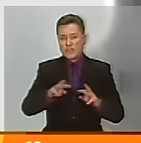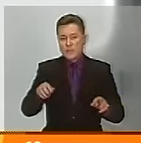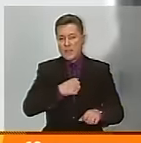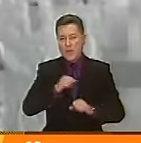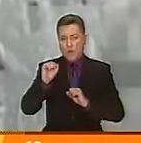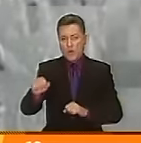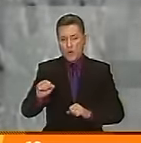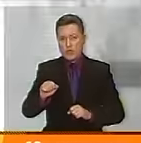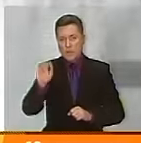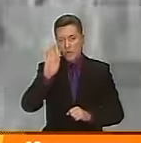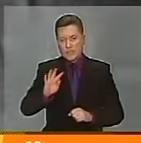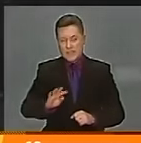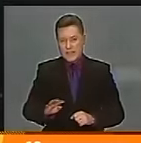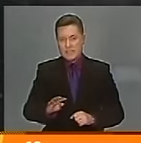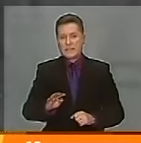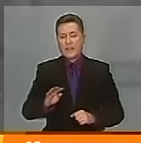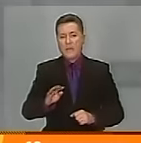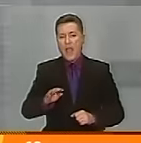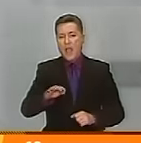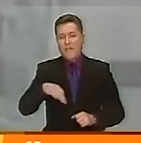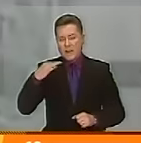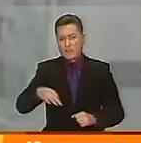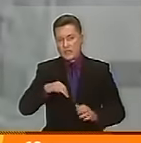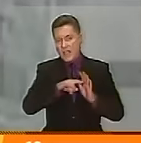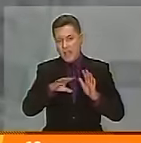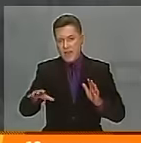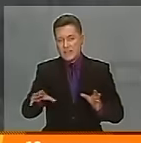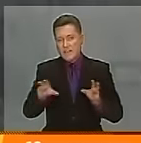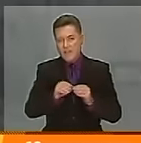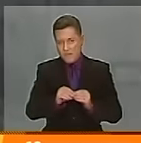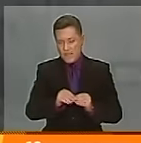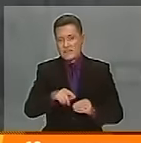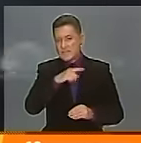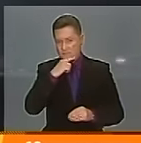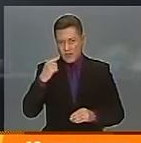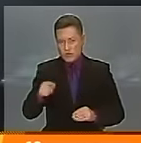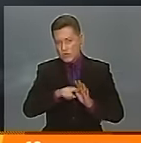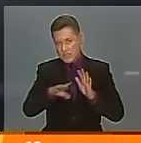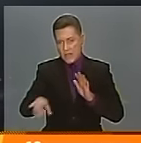По сирійському місту Раці французька авіація била разом із російською.